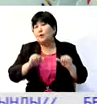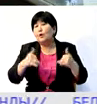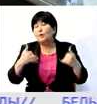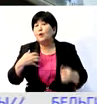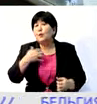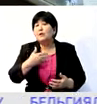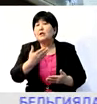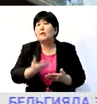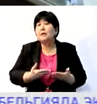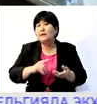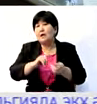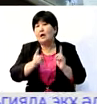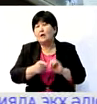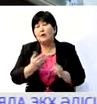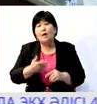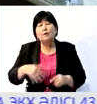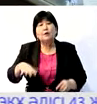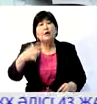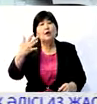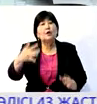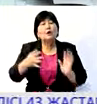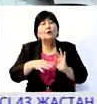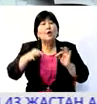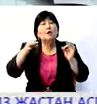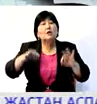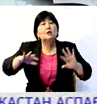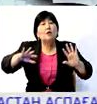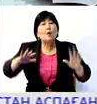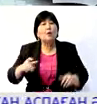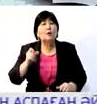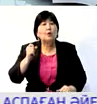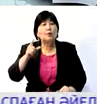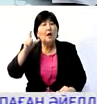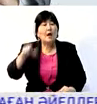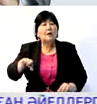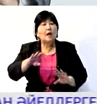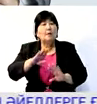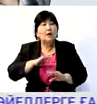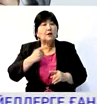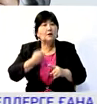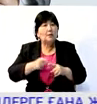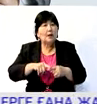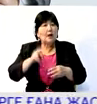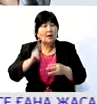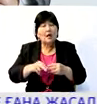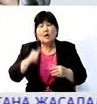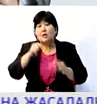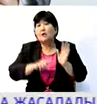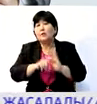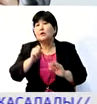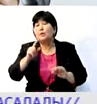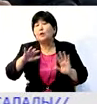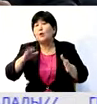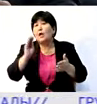өзекті мәселеге айналып отыр. Былтыр өңірімізде 59 жазатайым оқиғаның 11-і адам қазасымен аяқталған. Жыл басынан бері тағы 11